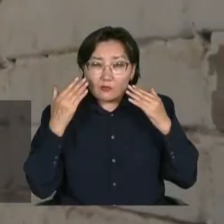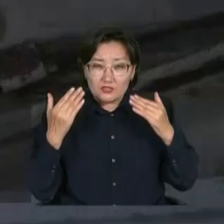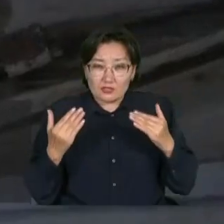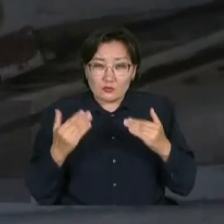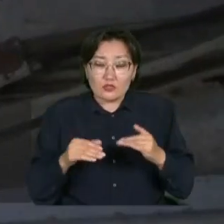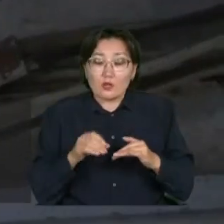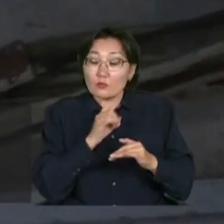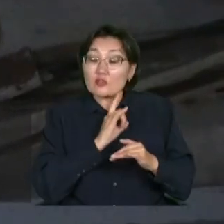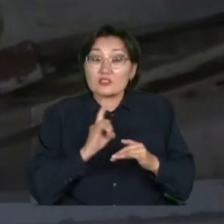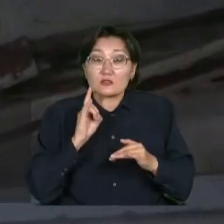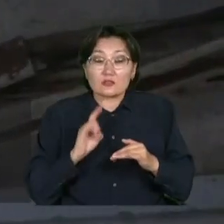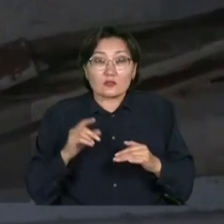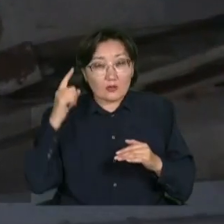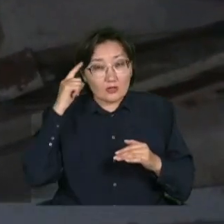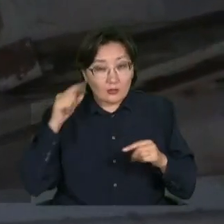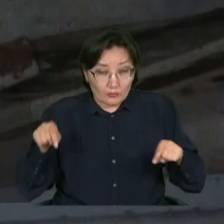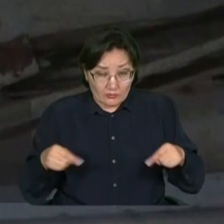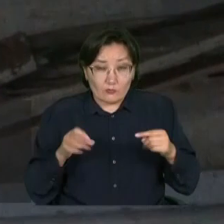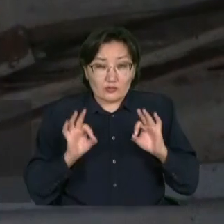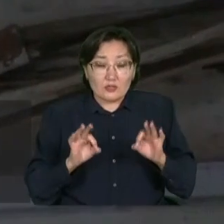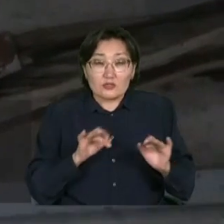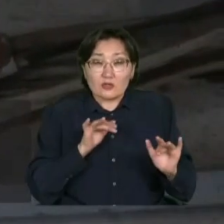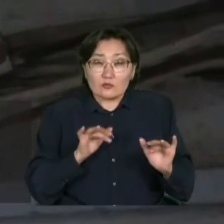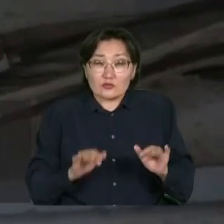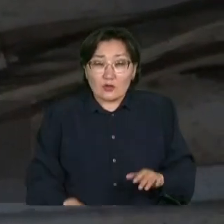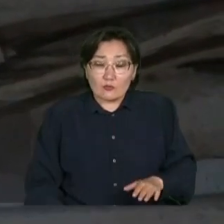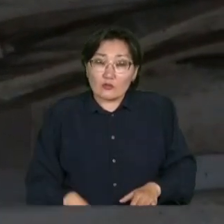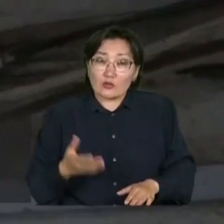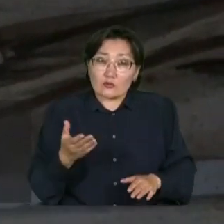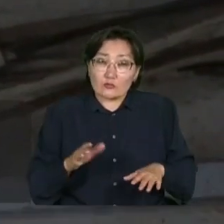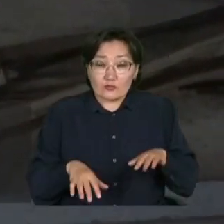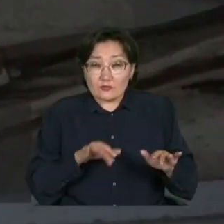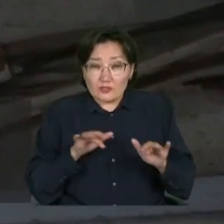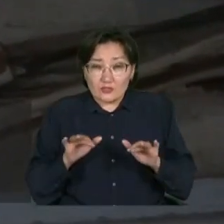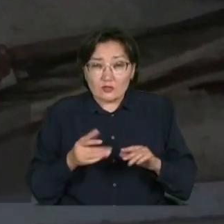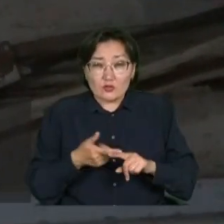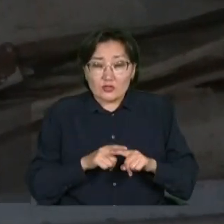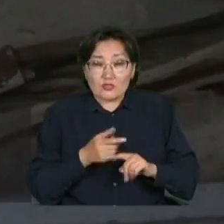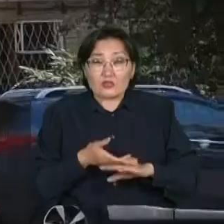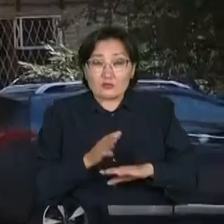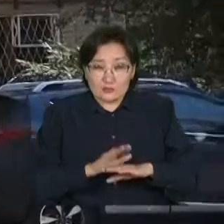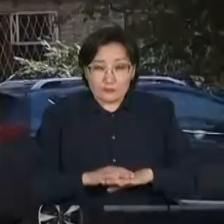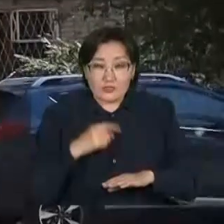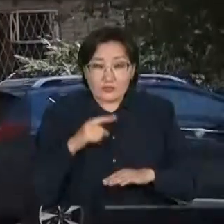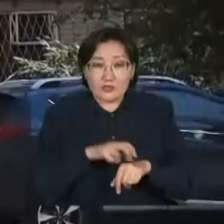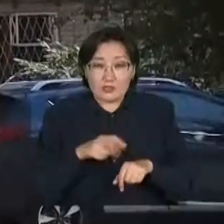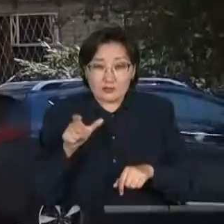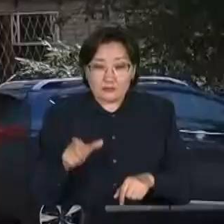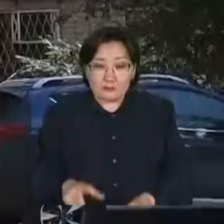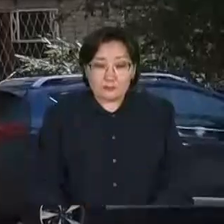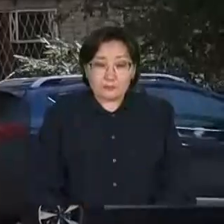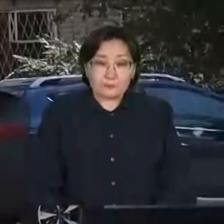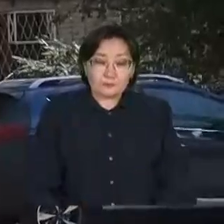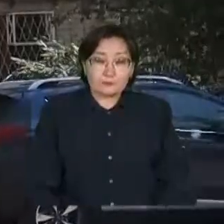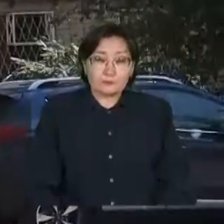Ал жәбірленуші есін жиған. Дегенмен қимыл қозғалысы қиын дейді дәрігерлер. Жәнібек Қалым, Жұлдыз Қайрат, Фархат Тәжібаев,